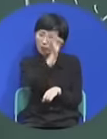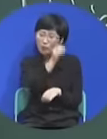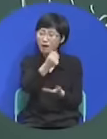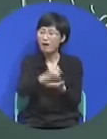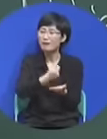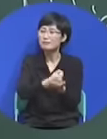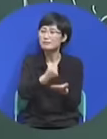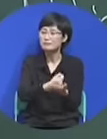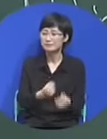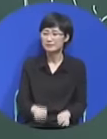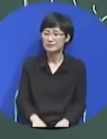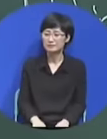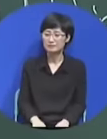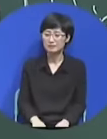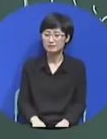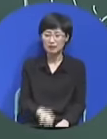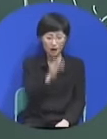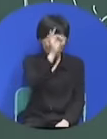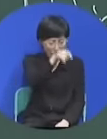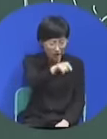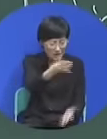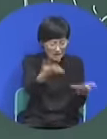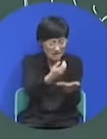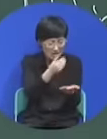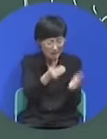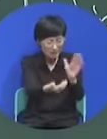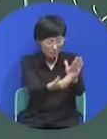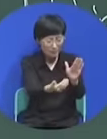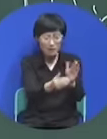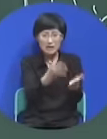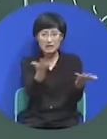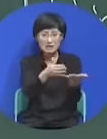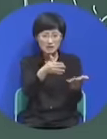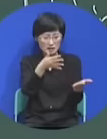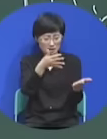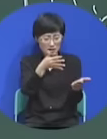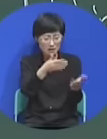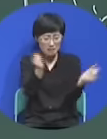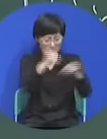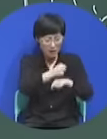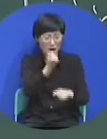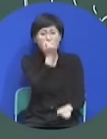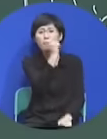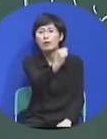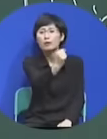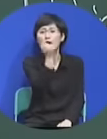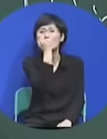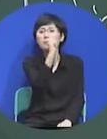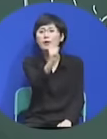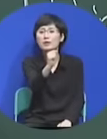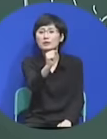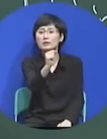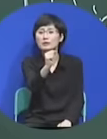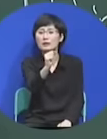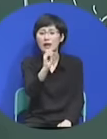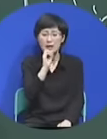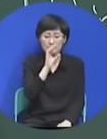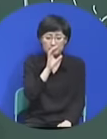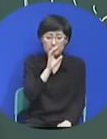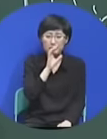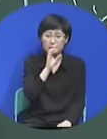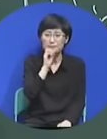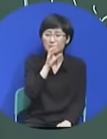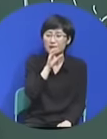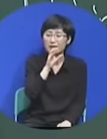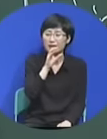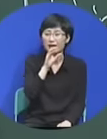很多人拼命的努力工作，但是我不能劝他不让他这么做，因为我心软。 아니, 틀림없이 이거 안 되는 건데, 그건 안 되는 거야. 앞으로 망할 거니까 그래 알아. 이리 말해줘야 되는데